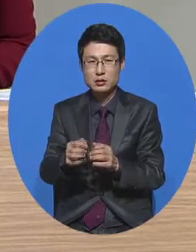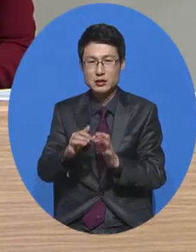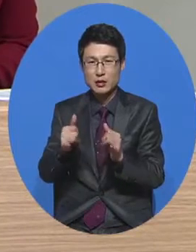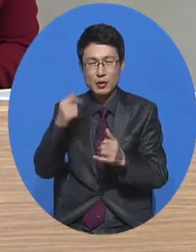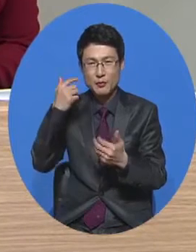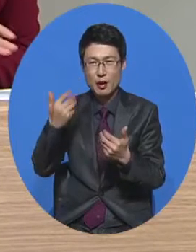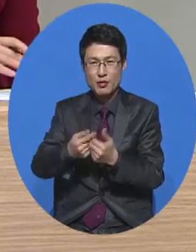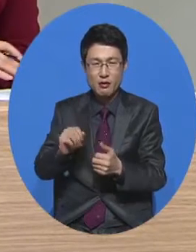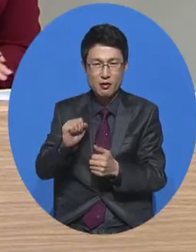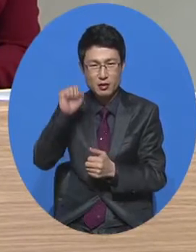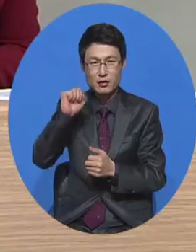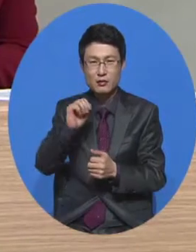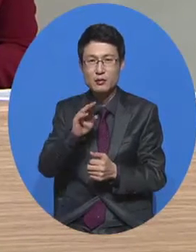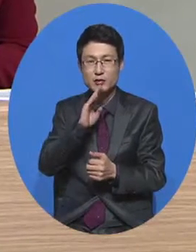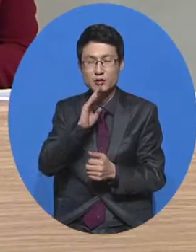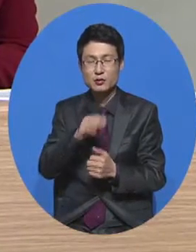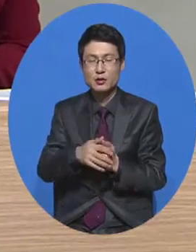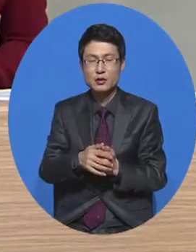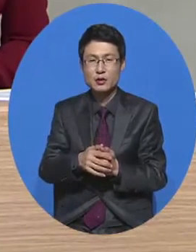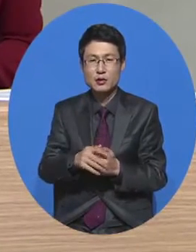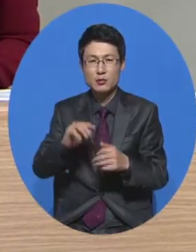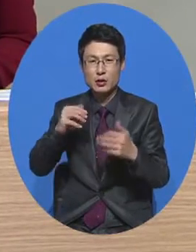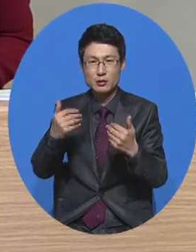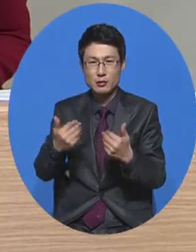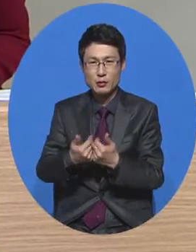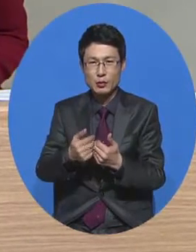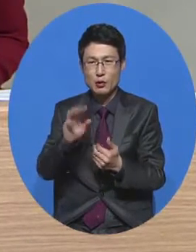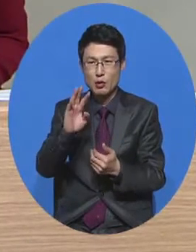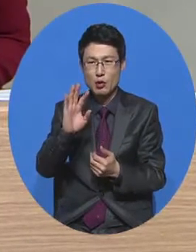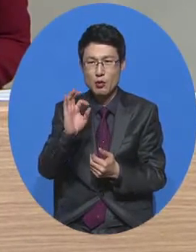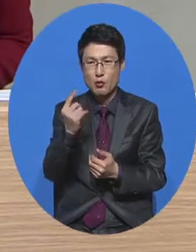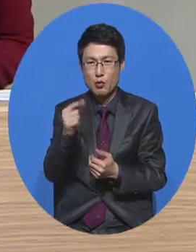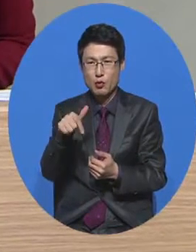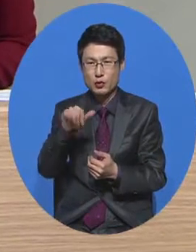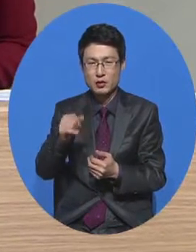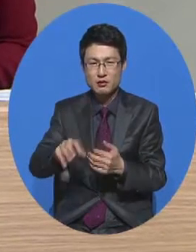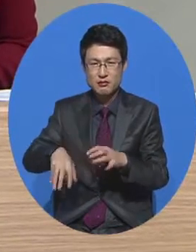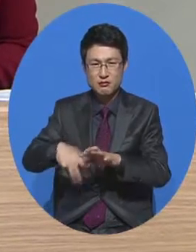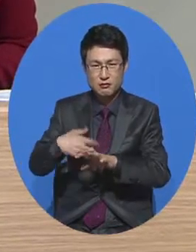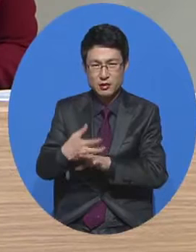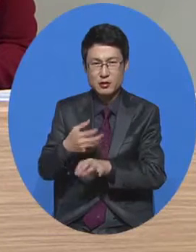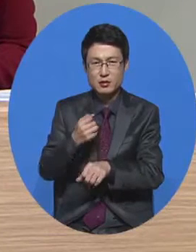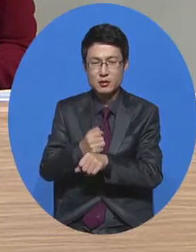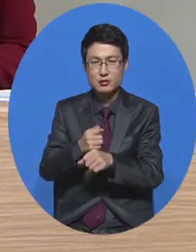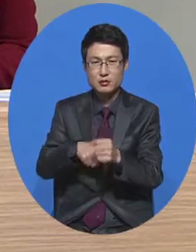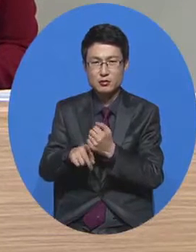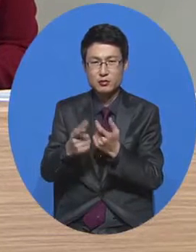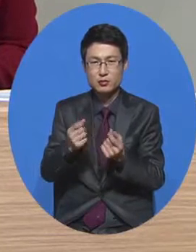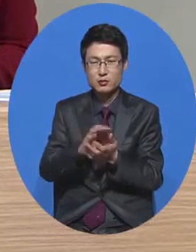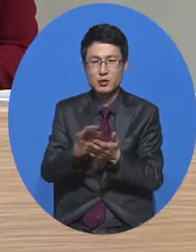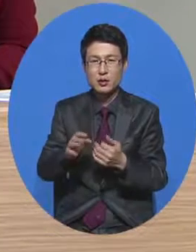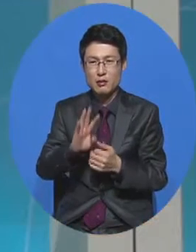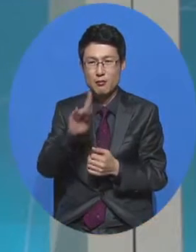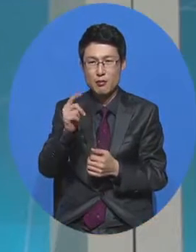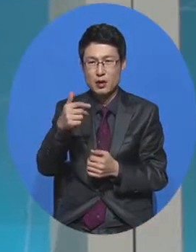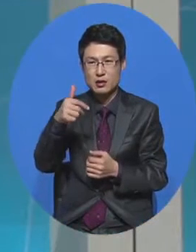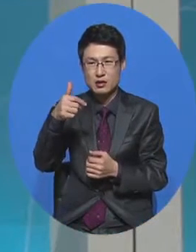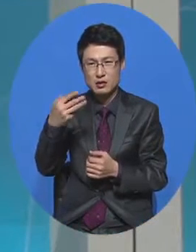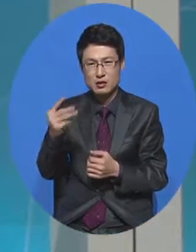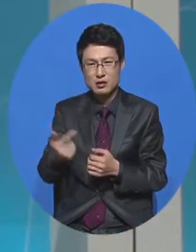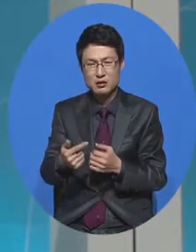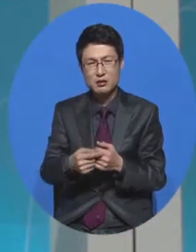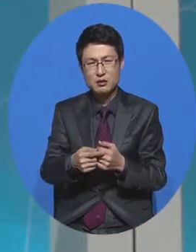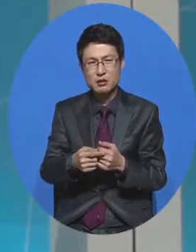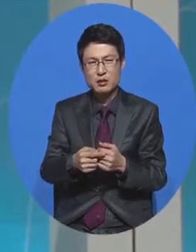네네 반란 일하기 보듯 봉기를 한거예요 봉 기했다 이렇게 그러니까 그 반란 이라고 하는게 굉장히